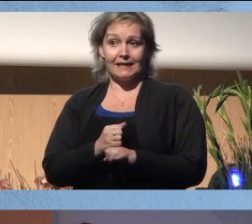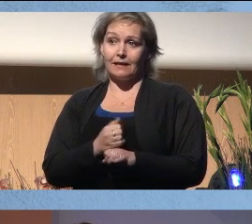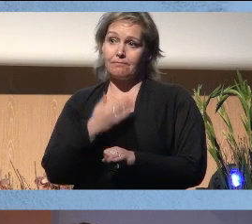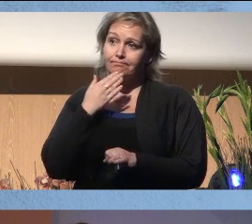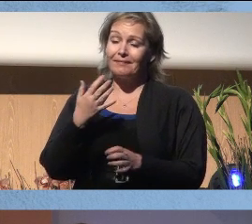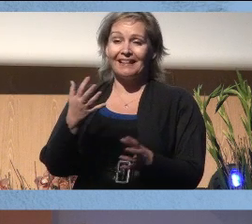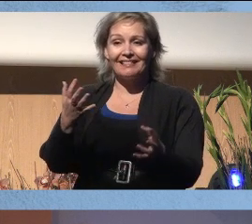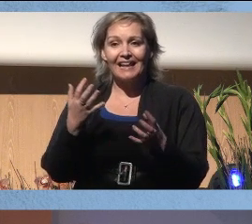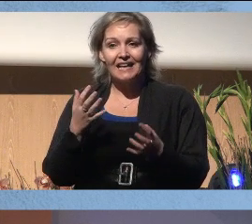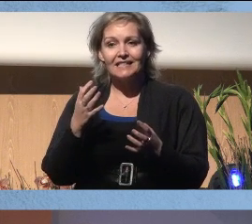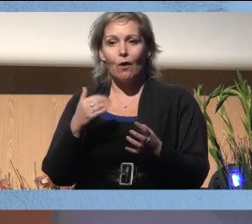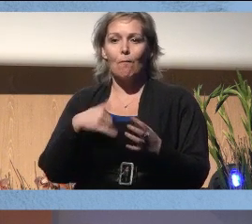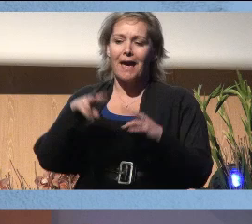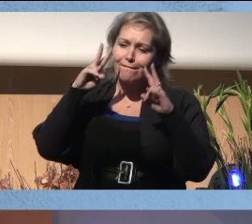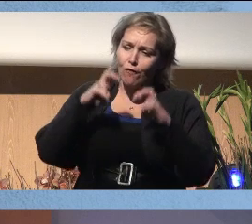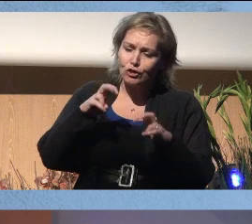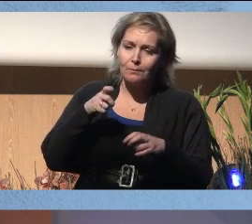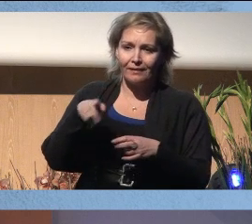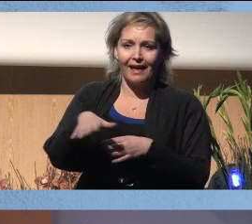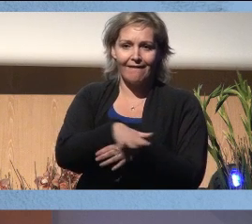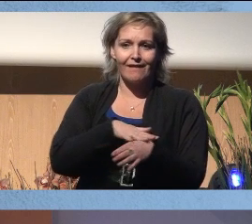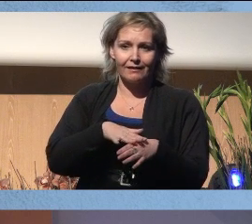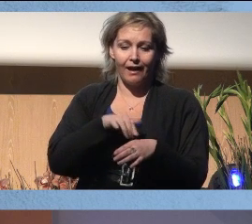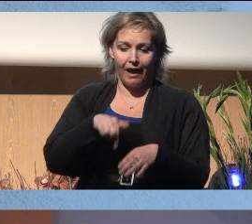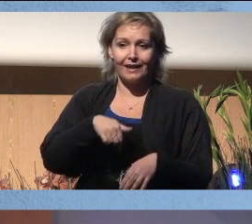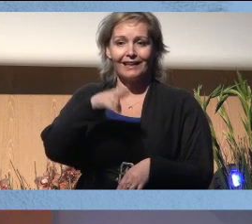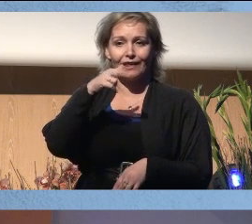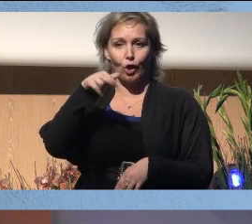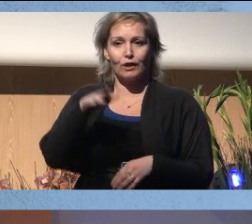interesse for mer forskning på dette feltet i Norge.